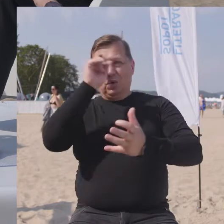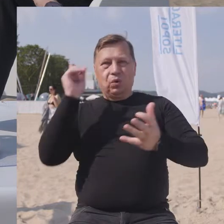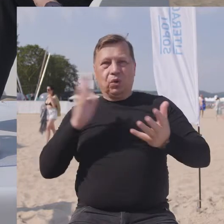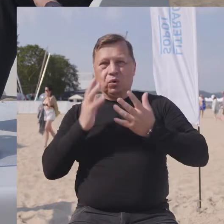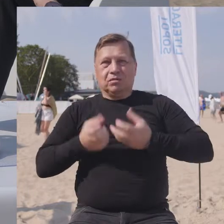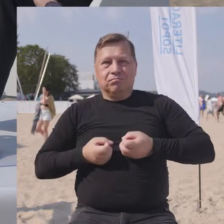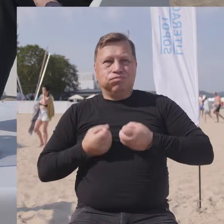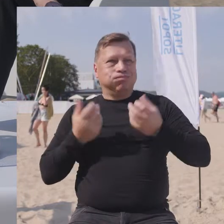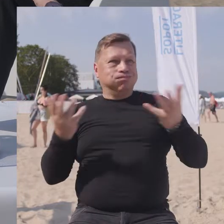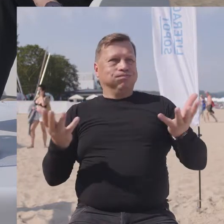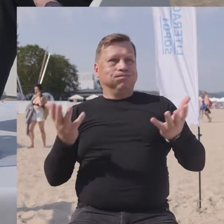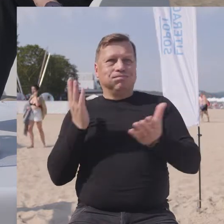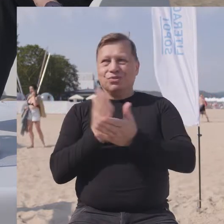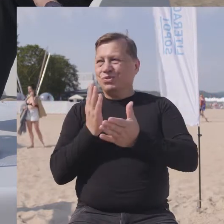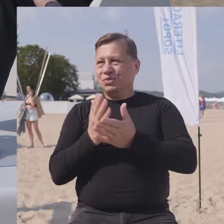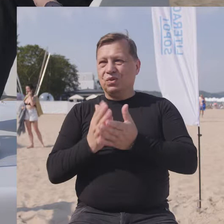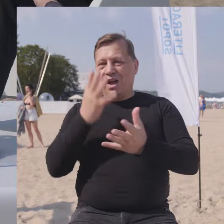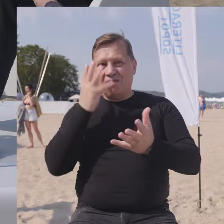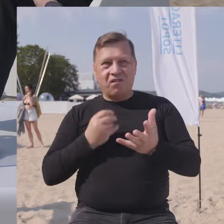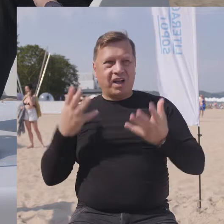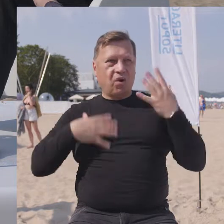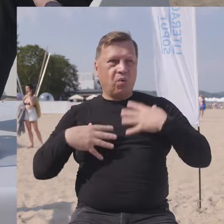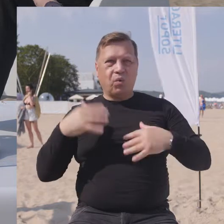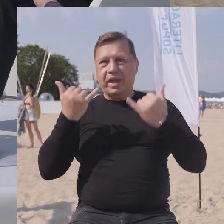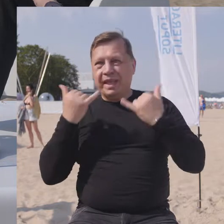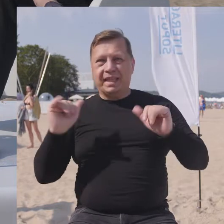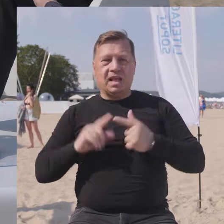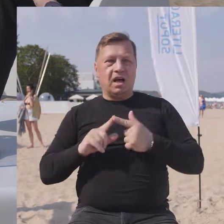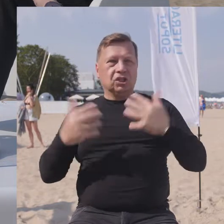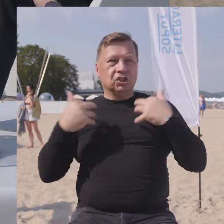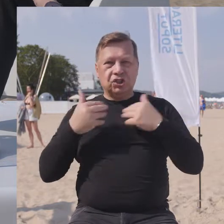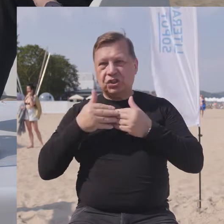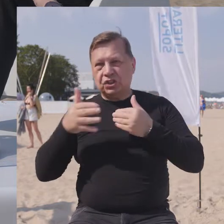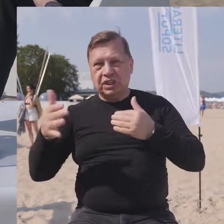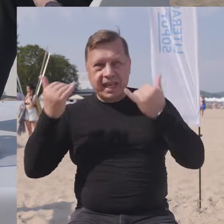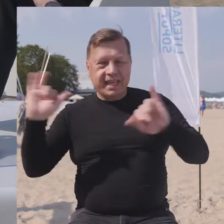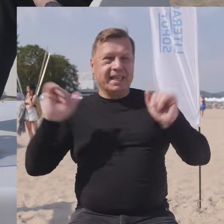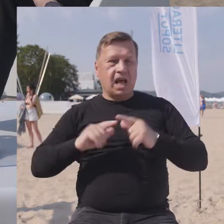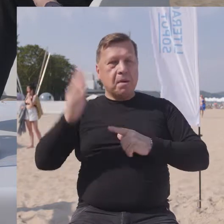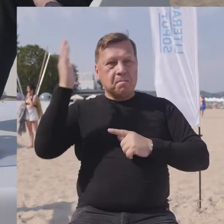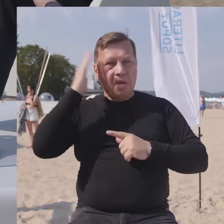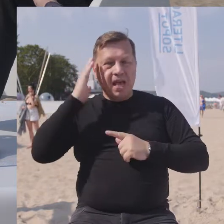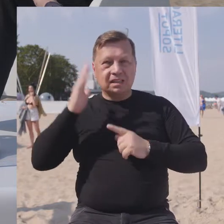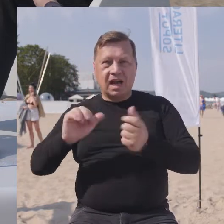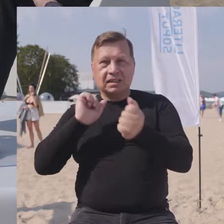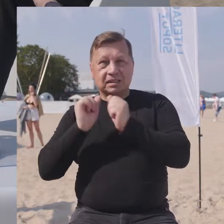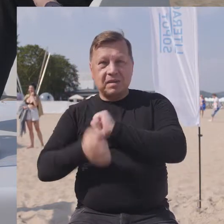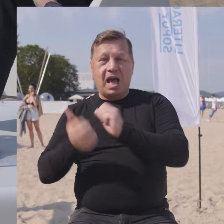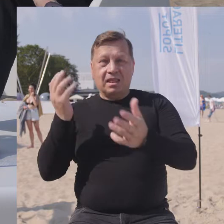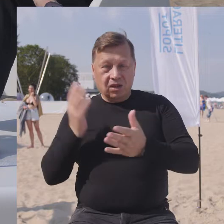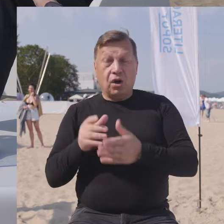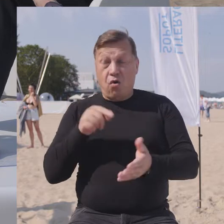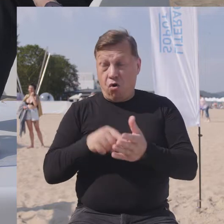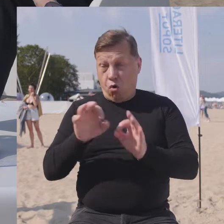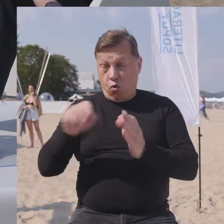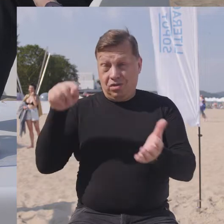tego, żeby trochę inaczej na przykład wyglądać potem, albo żyć, albo urządzić sobie mieszkanie. To był ten też czas,